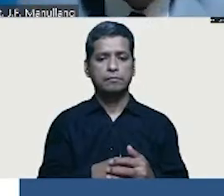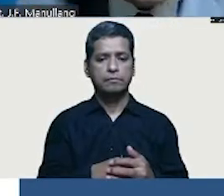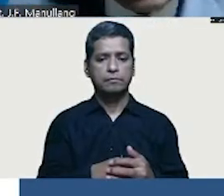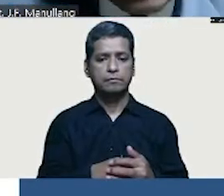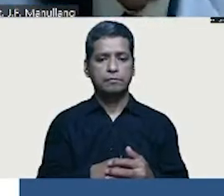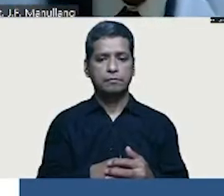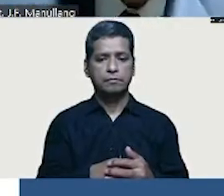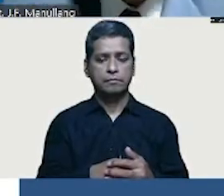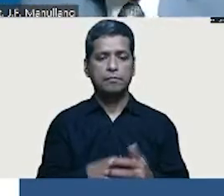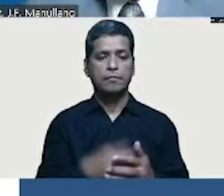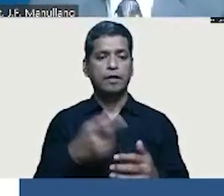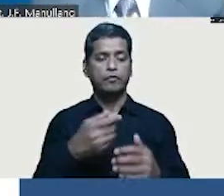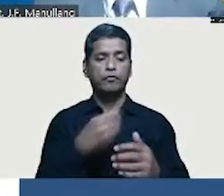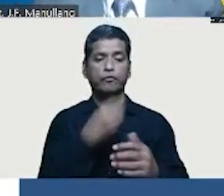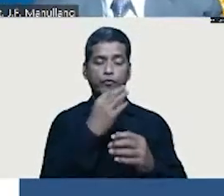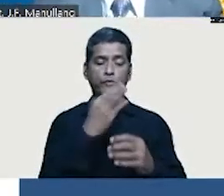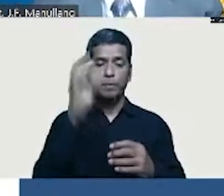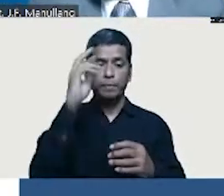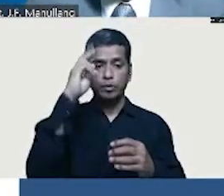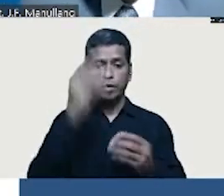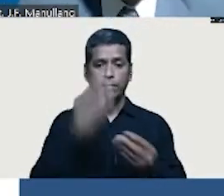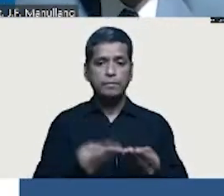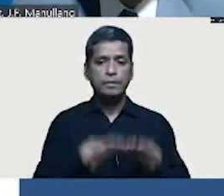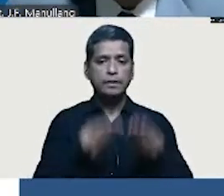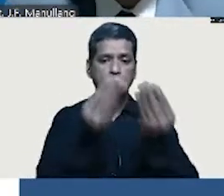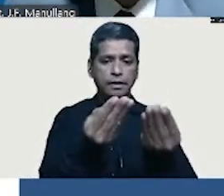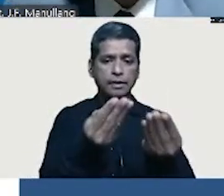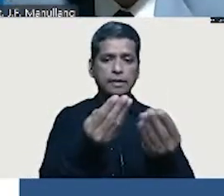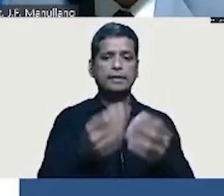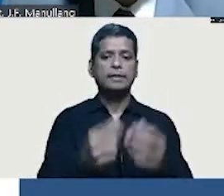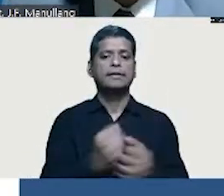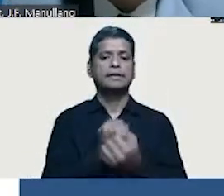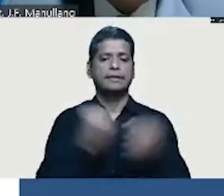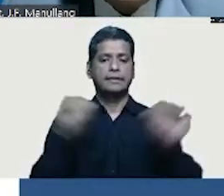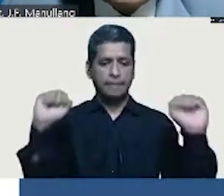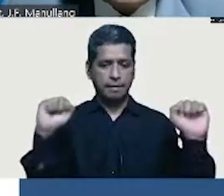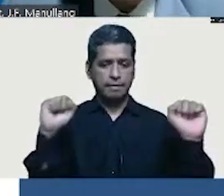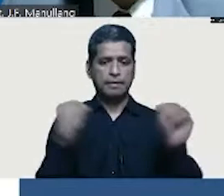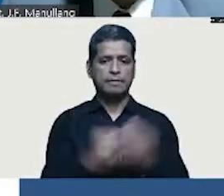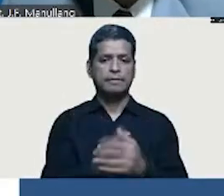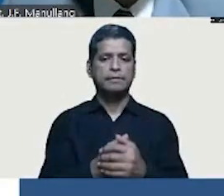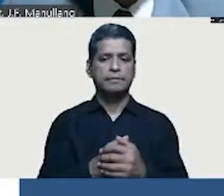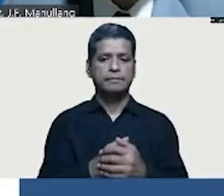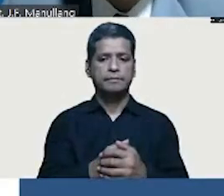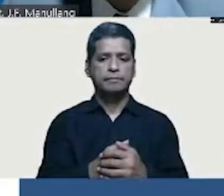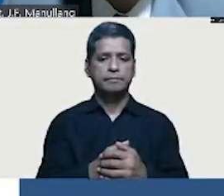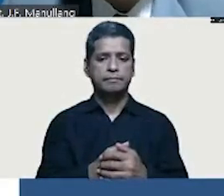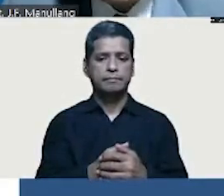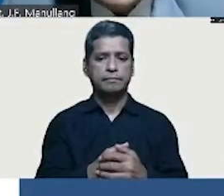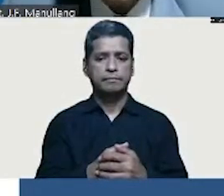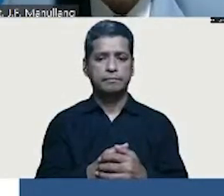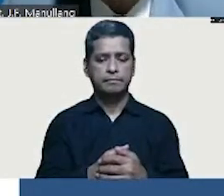keselamatan diri Kalau tuhan menyingkap rahasia masa depan atau masa lalu juga dan masa kini